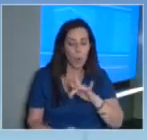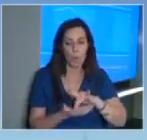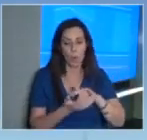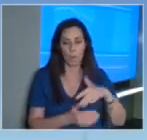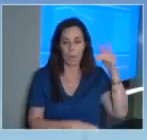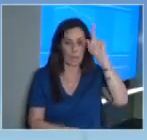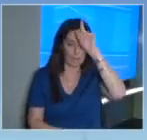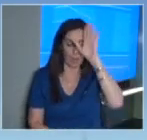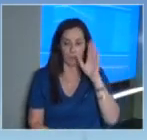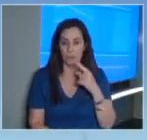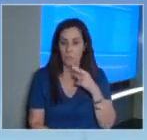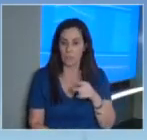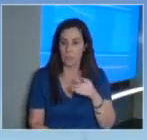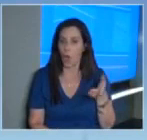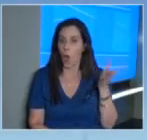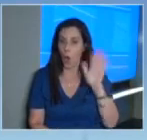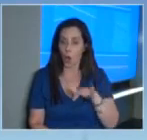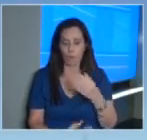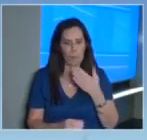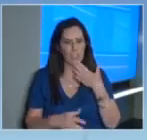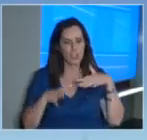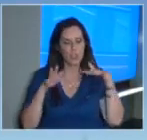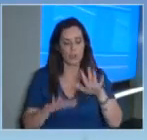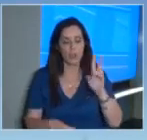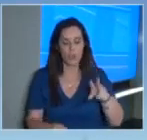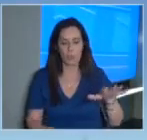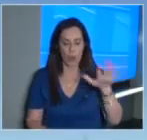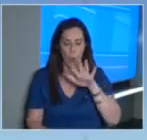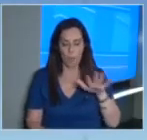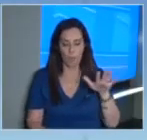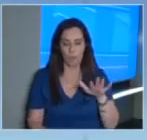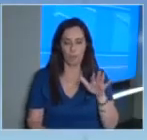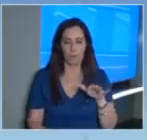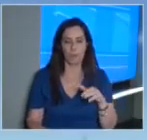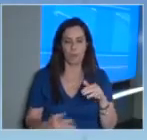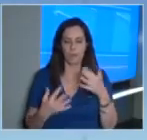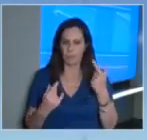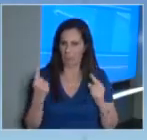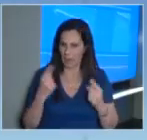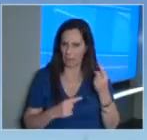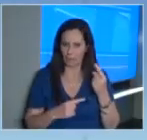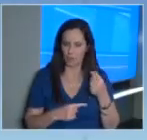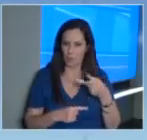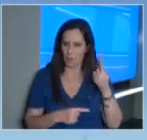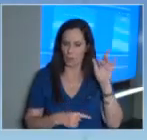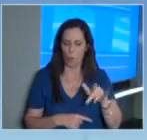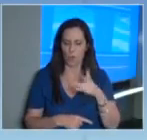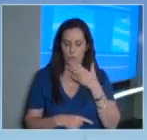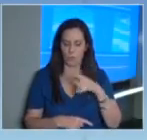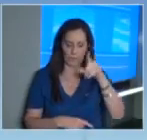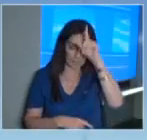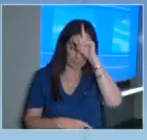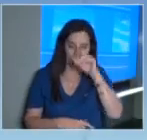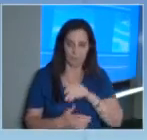מקום במדינה. קריאה זו מצטרפת לגל האנטישמיות שפוקדת אירופה ולמספר תקריות בעלייה נגד יהודים